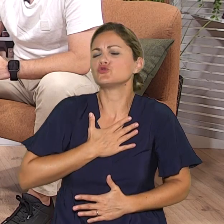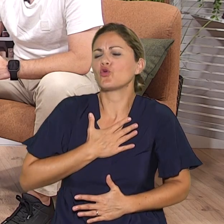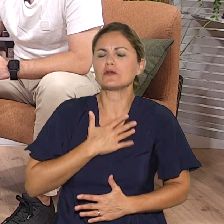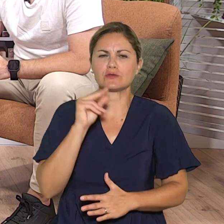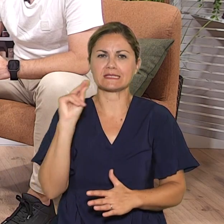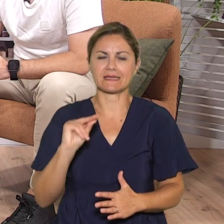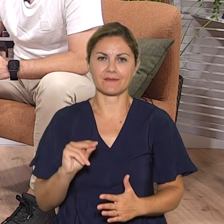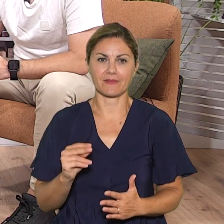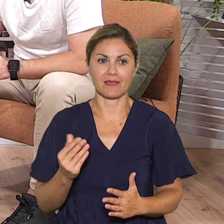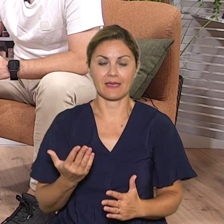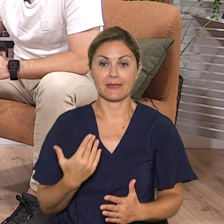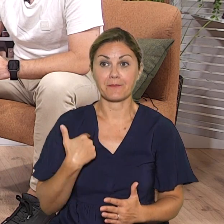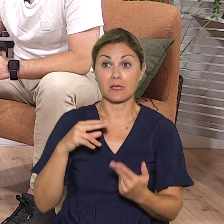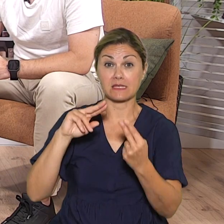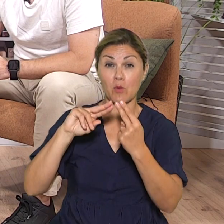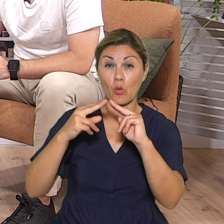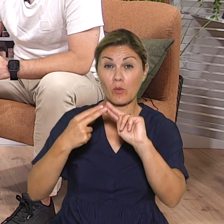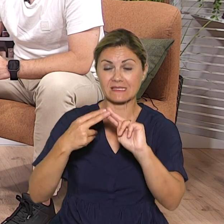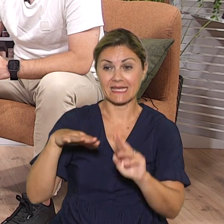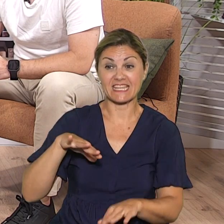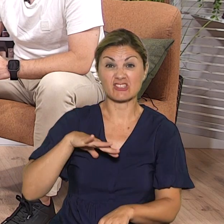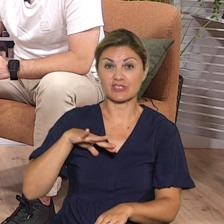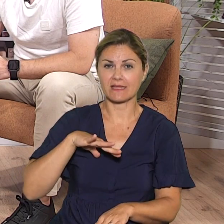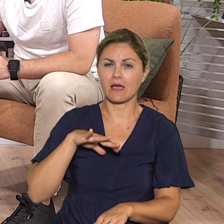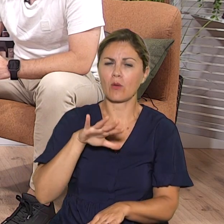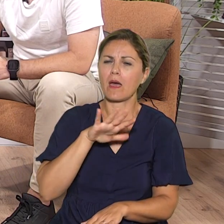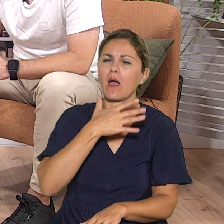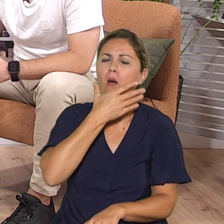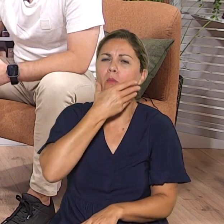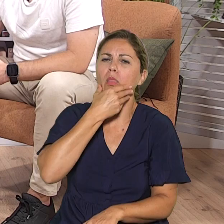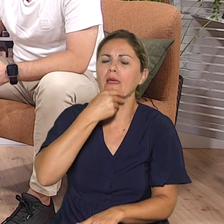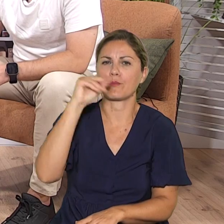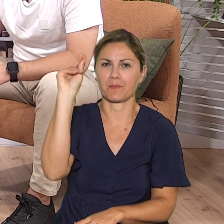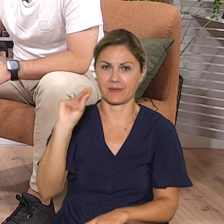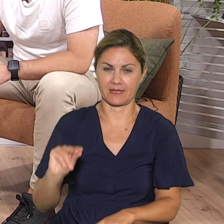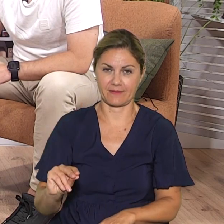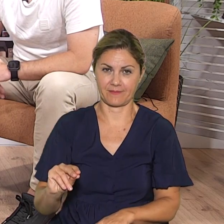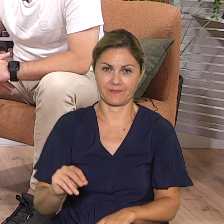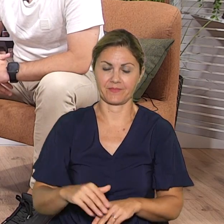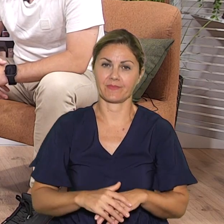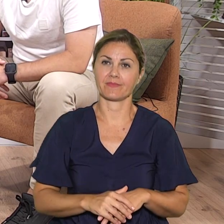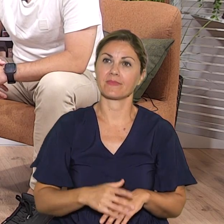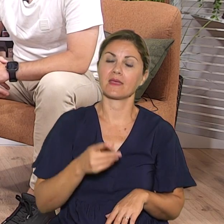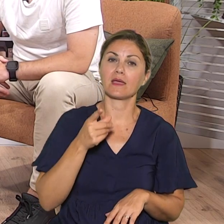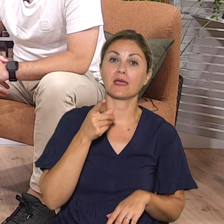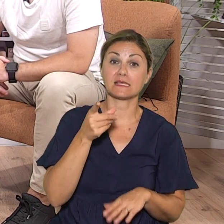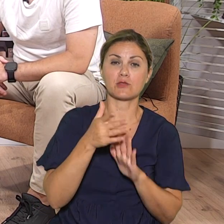želja. Međutim, poznavala sam jednu ženu koja predivno slika, imala je radnju preko puta tamo gdje sam ja stanovala. Mm-hmm. Dolazila